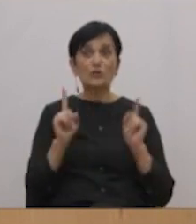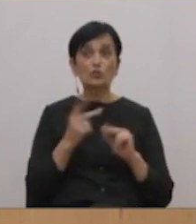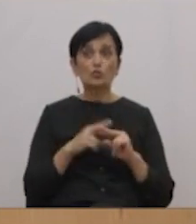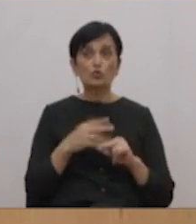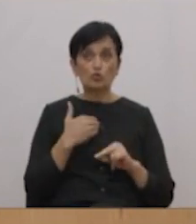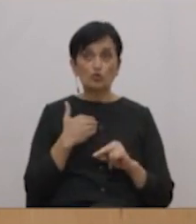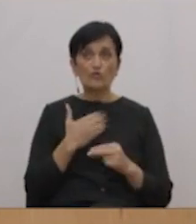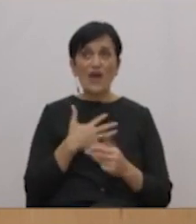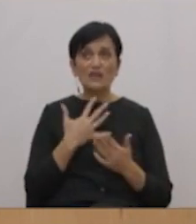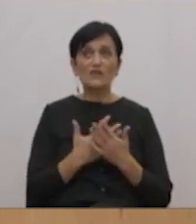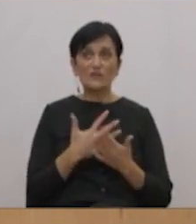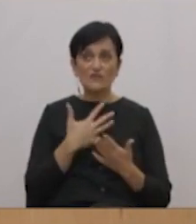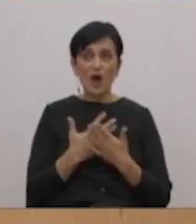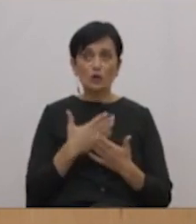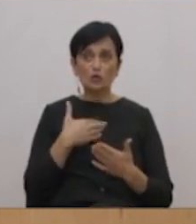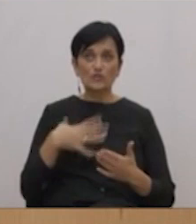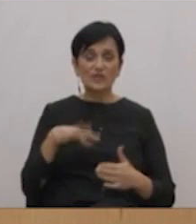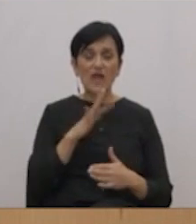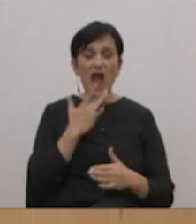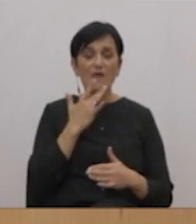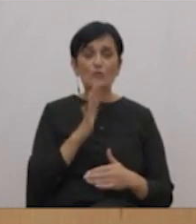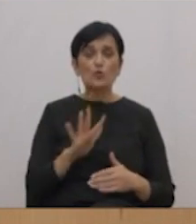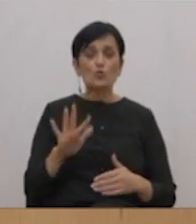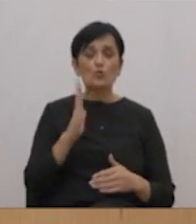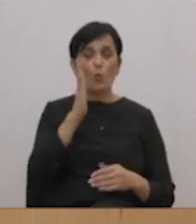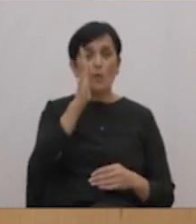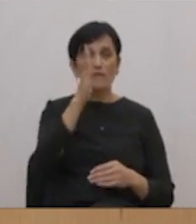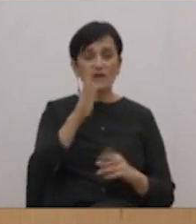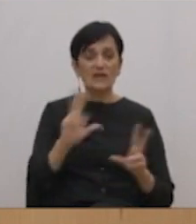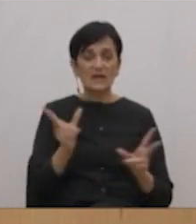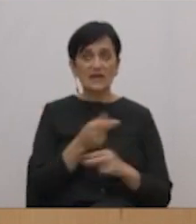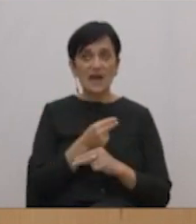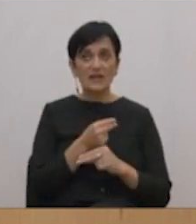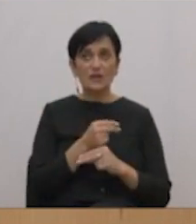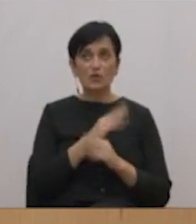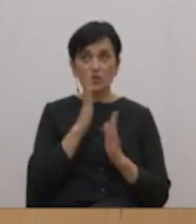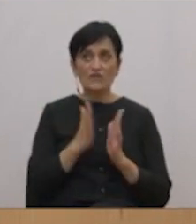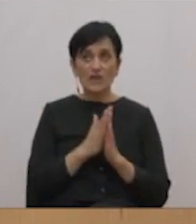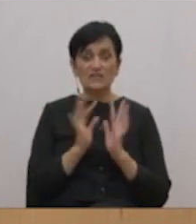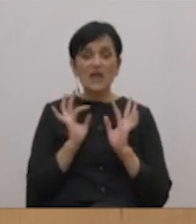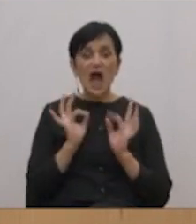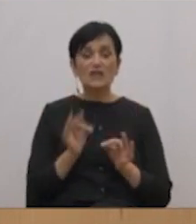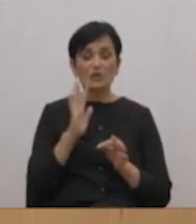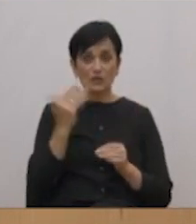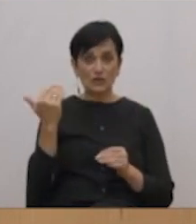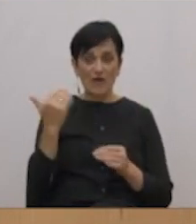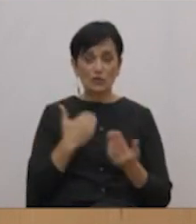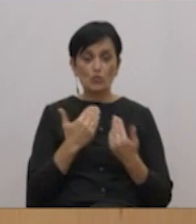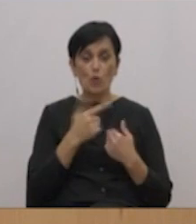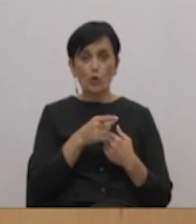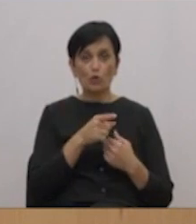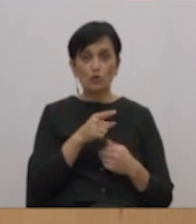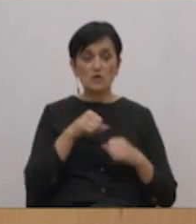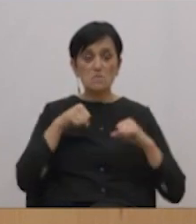ჩვენ ვაქტიურობთ ჩვენი ქვეყნის ევროპული მომავლის გადარჩენისთვის. Ყველაზე ადეკვატური იქნებოდა თქვენი მოწოდება, რომ მან